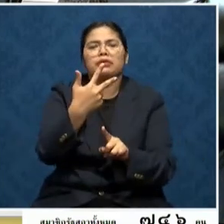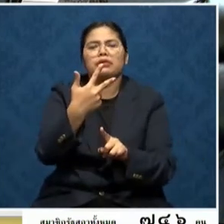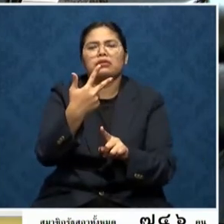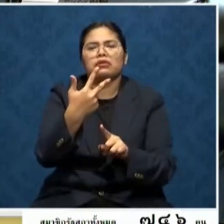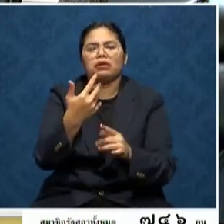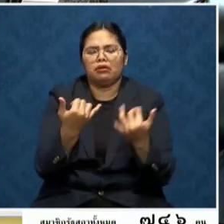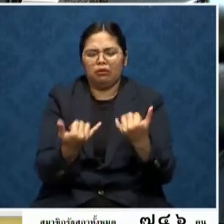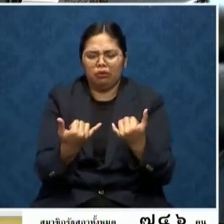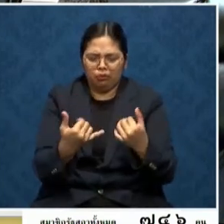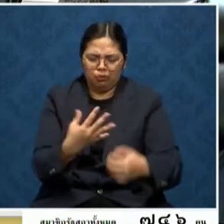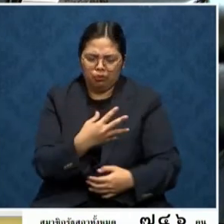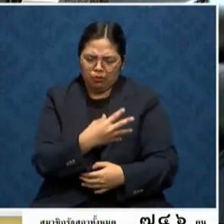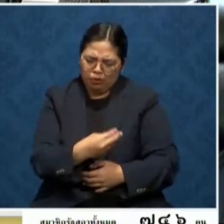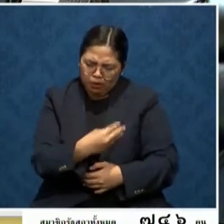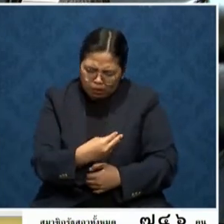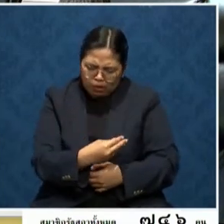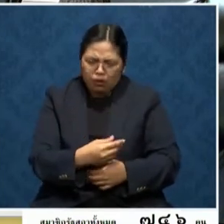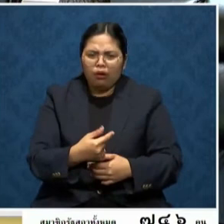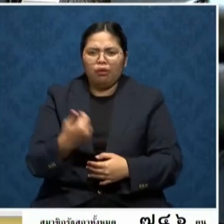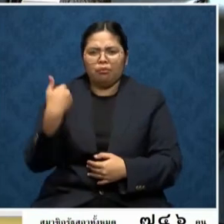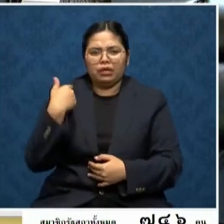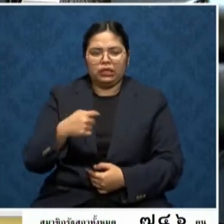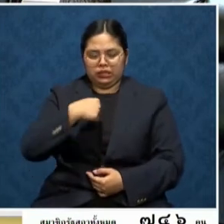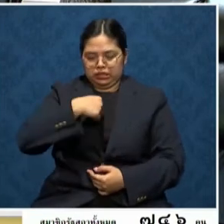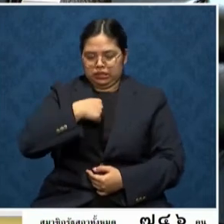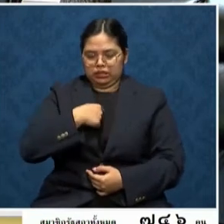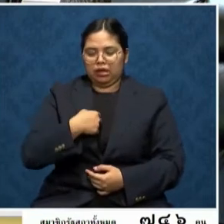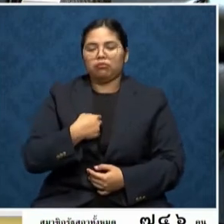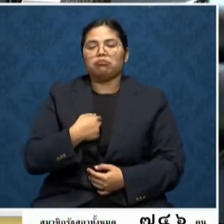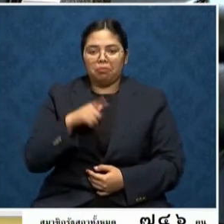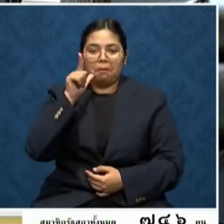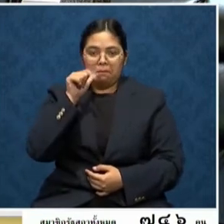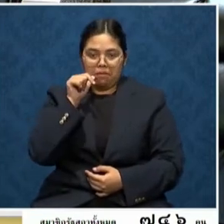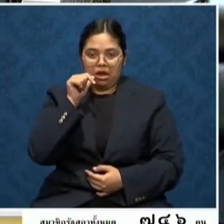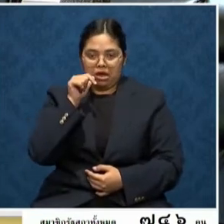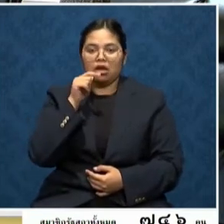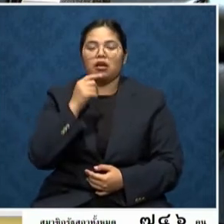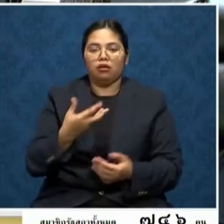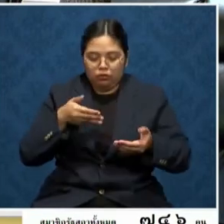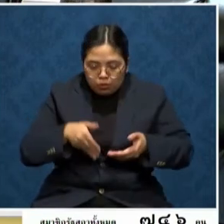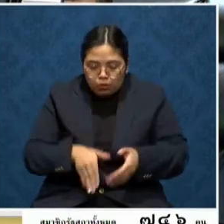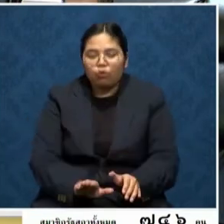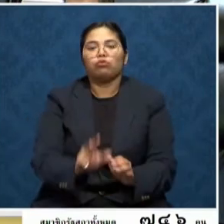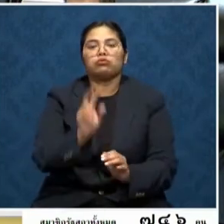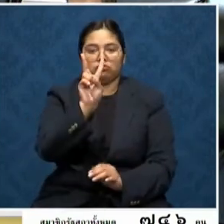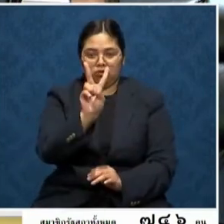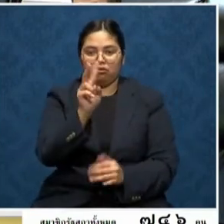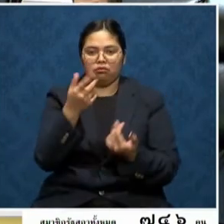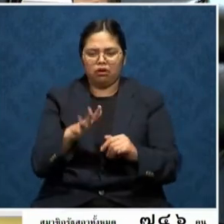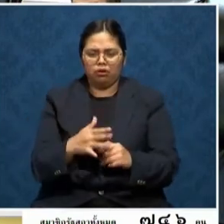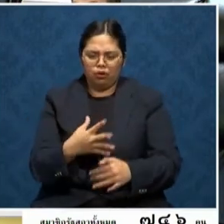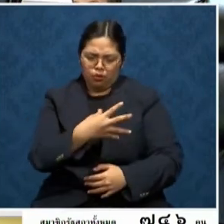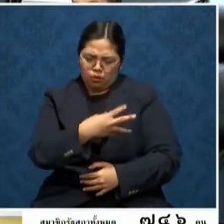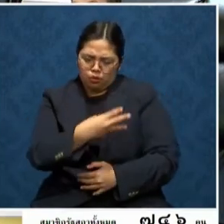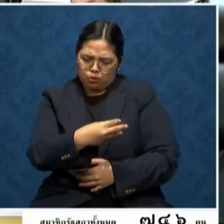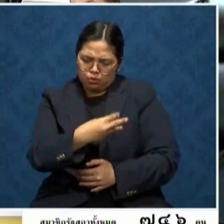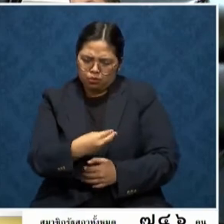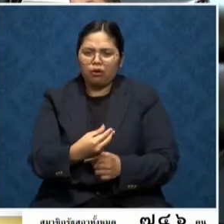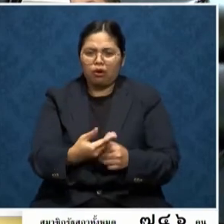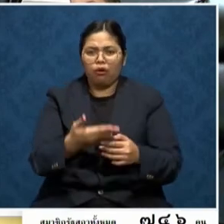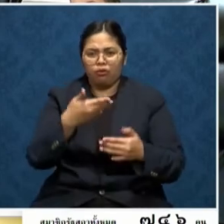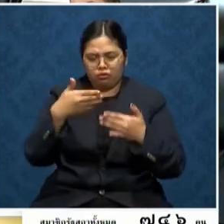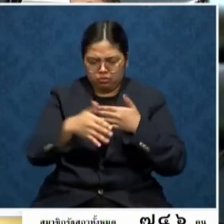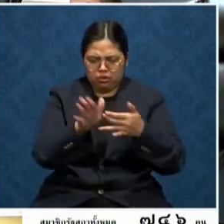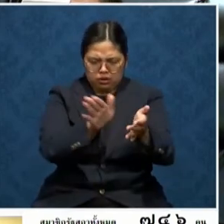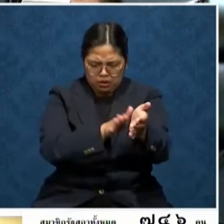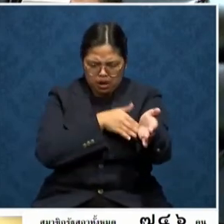าระของแม่ค่ะดิฉันคือคุณแม่ลูก2คนนึงที่ผ่านช่วงเวลาเหล่านั้นมานะคะการจะให้นมลูกนานกว่านั้นนะคะเป็นภาระ